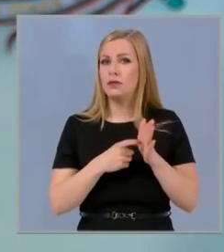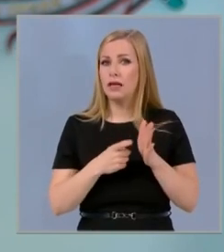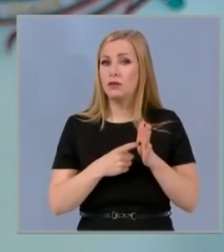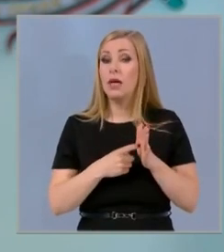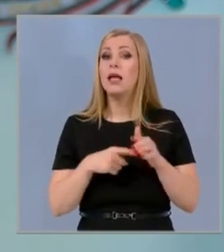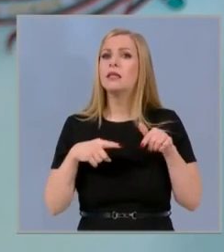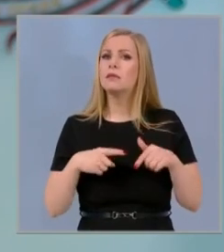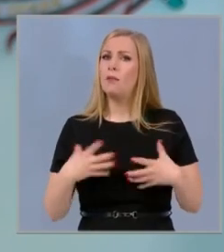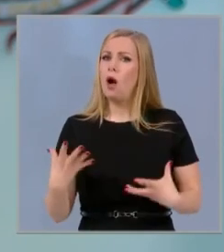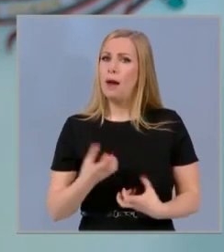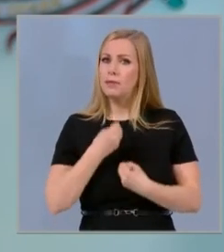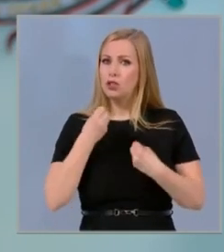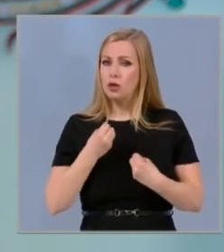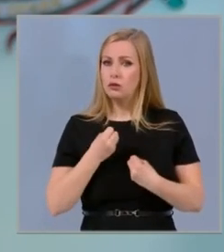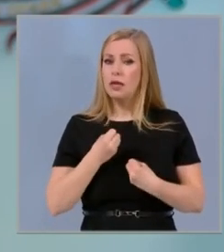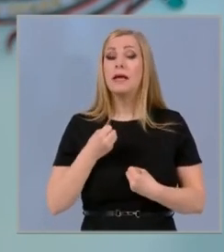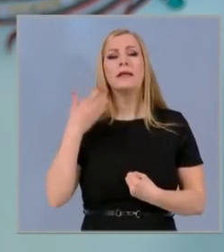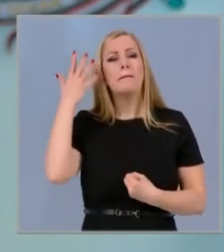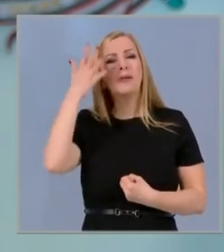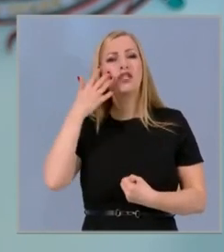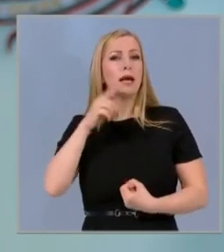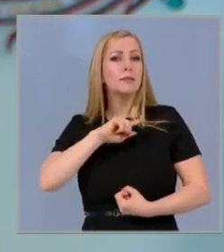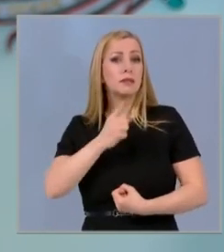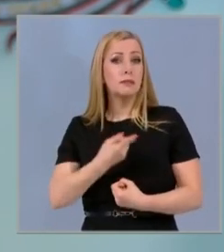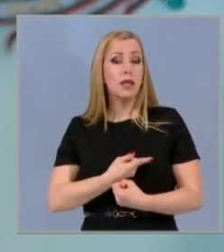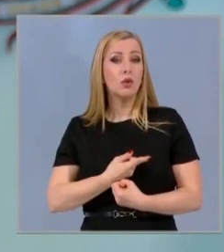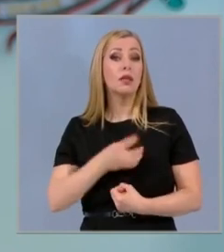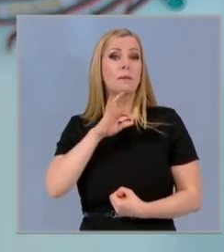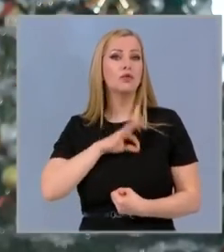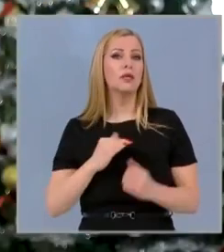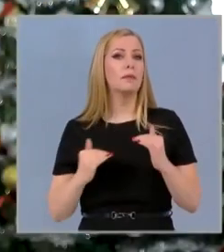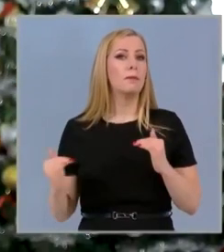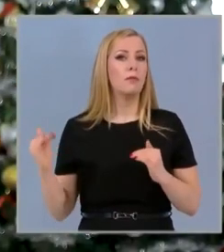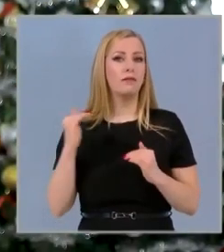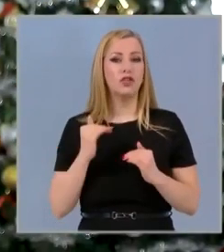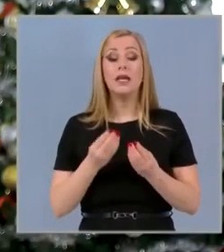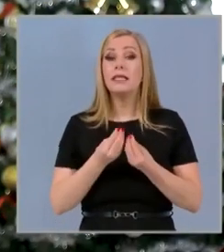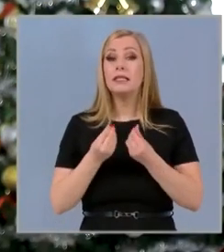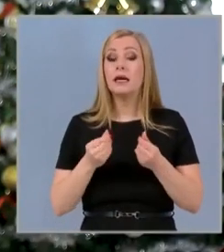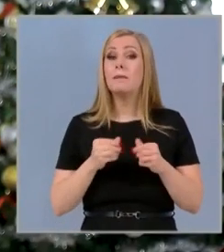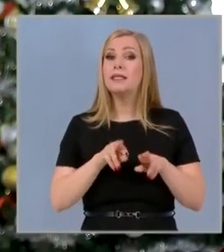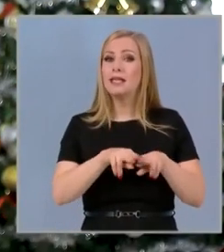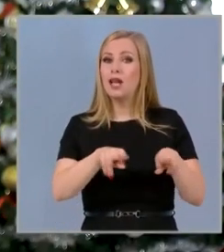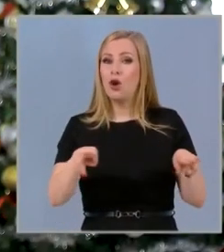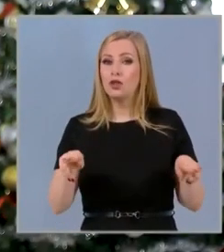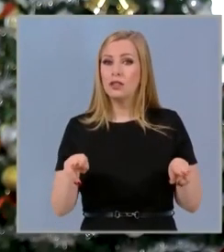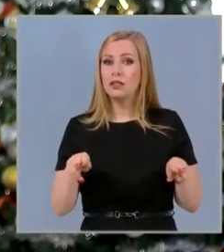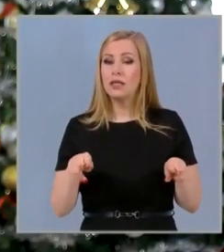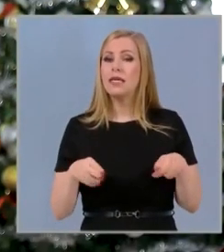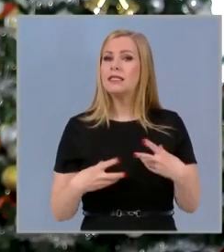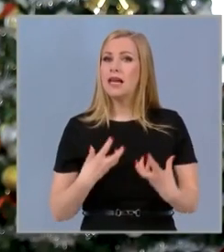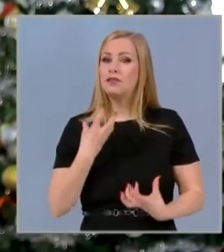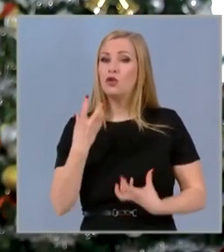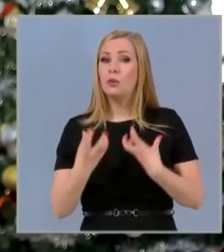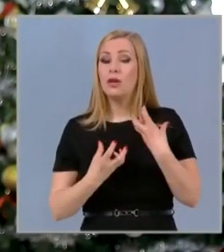сме по-амбициозни, да мечтаем по-смело, да постигаме повече. Скъпи сънародници, сгрявани от топлината